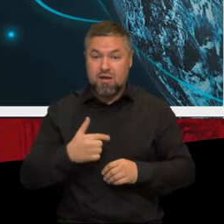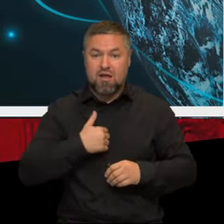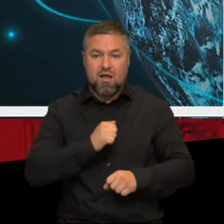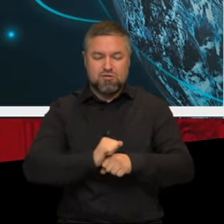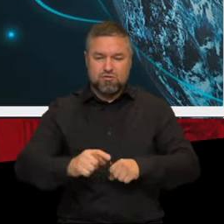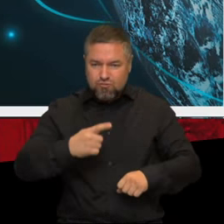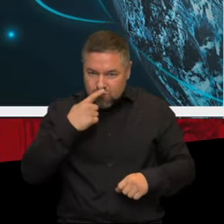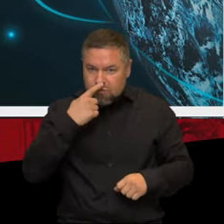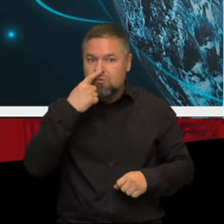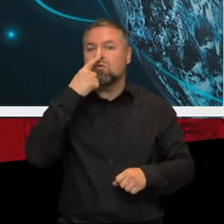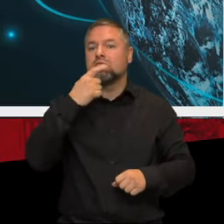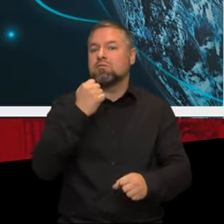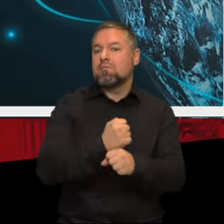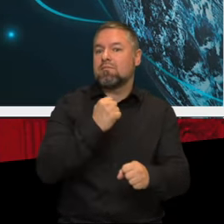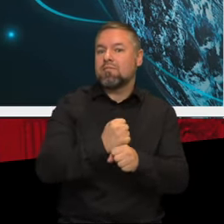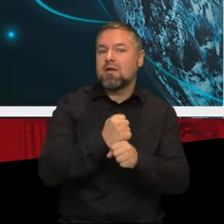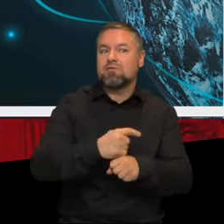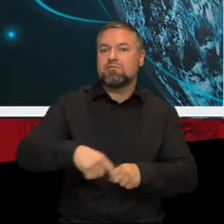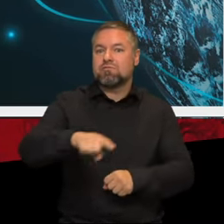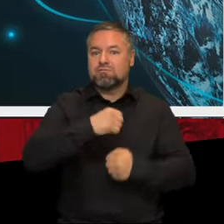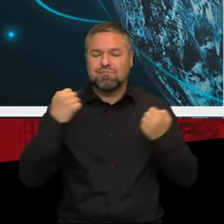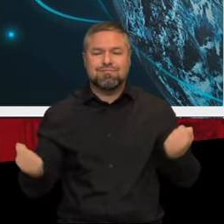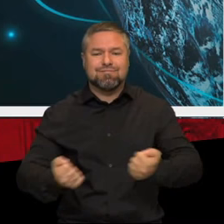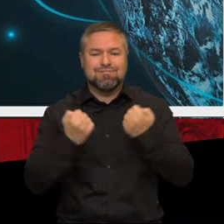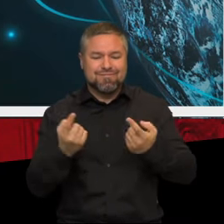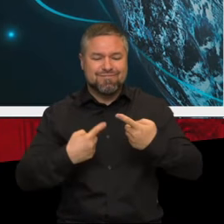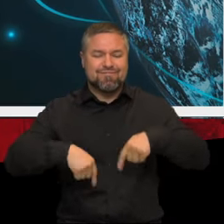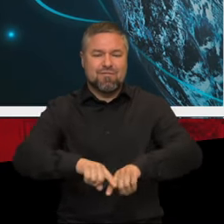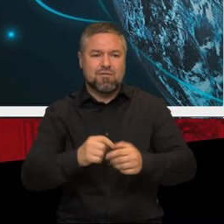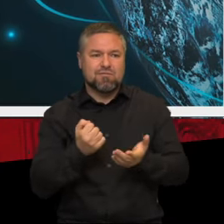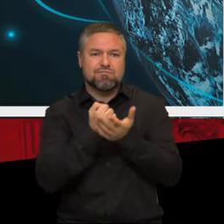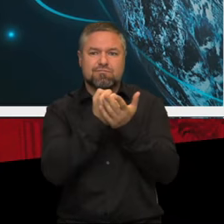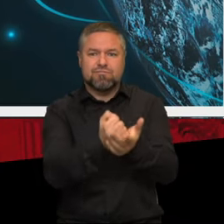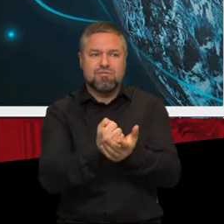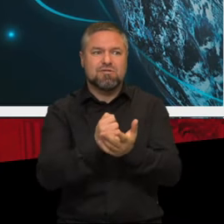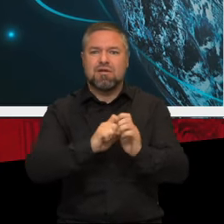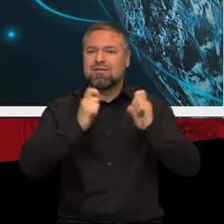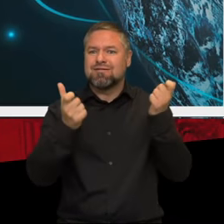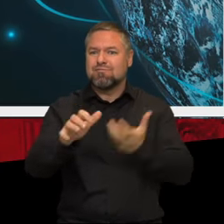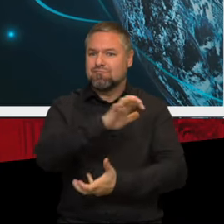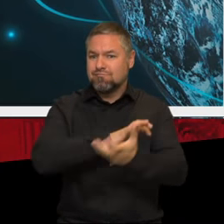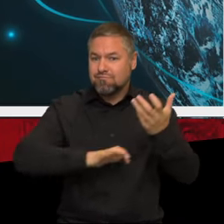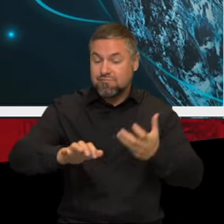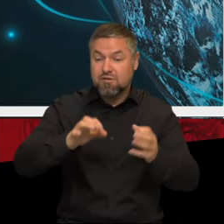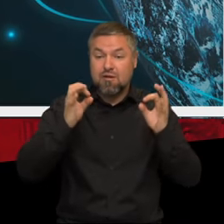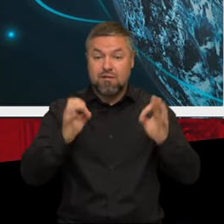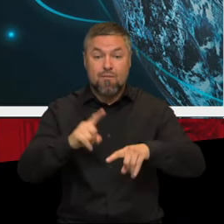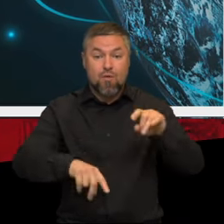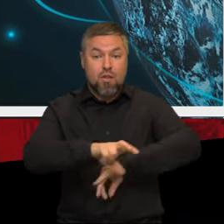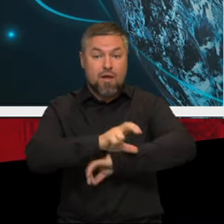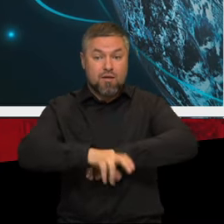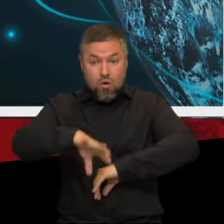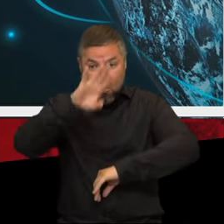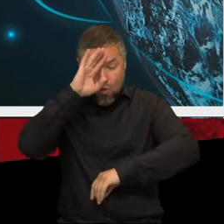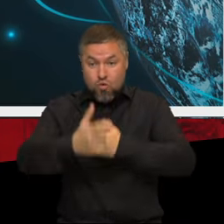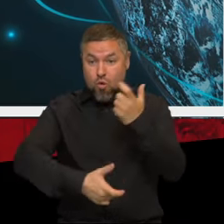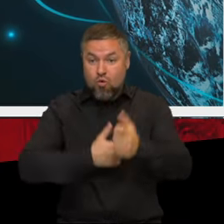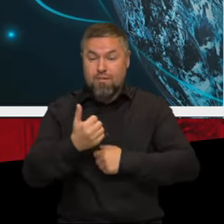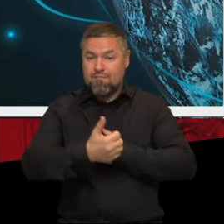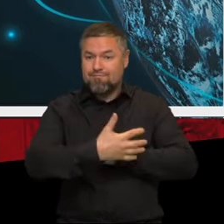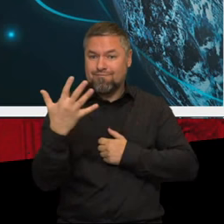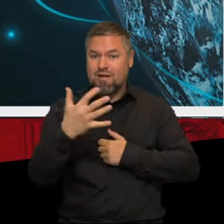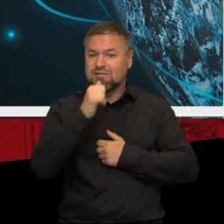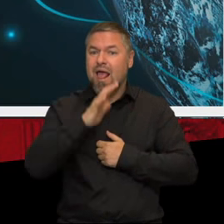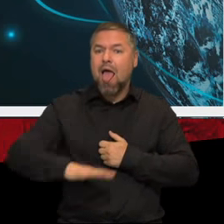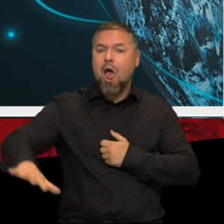Jestem dumny, że pracownicy naszej uczelni angażują się w realizację grantów o znaczeniu globalnym. Obecnie w Politechnice Łódzkiej prowadzonych jest